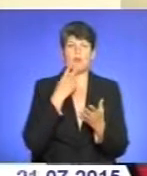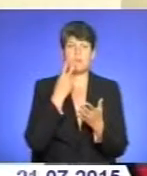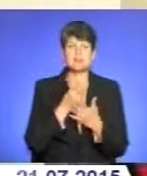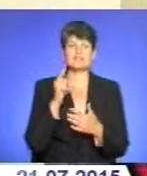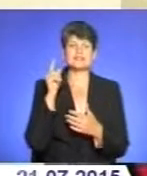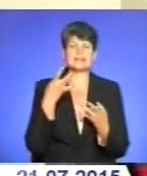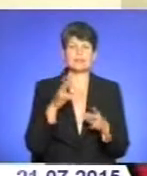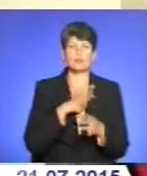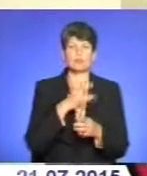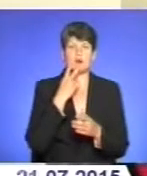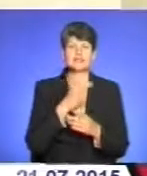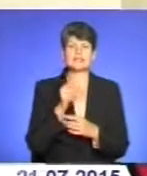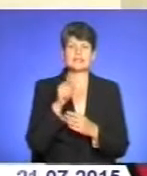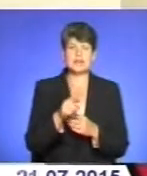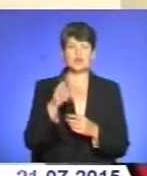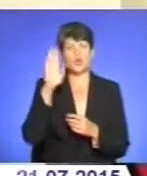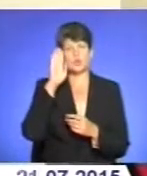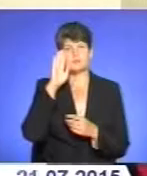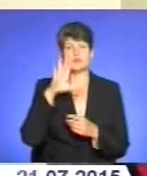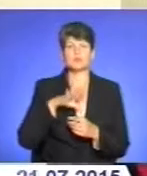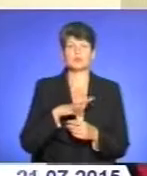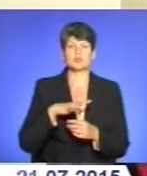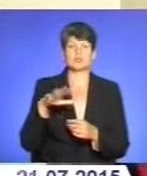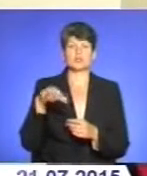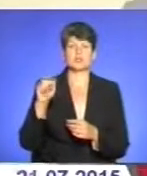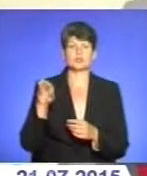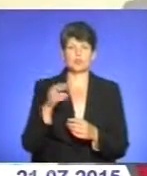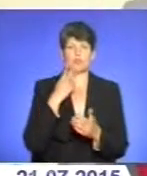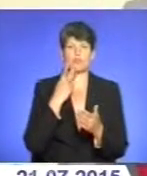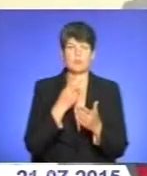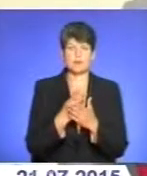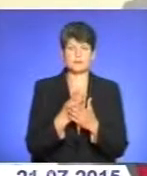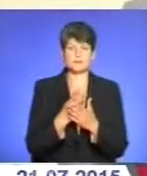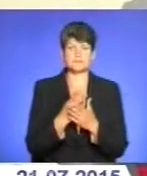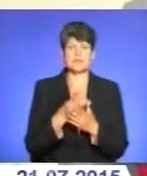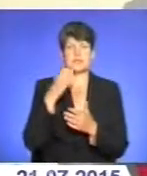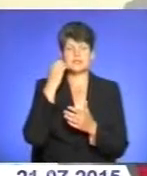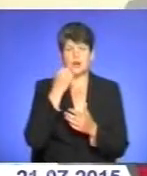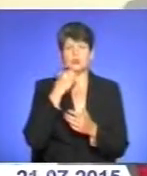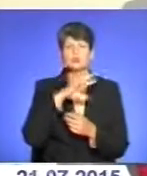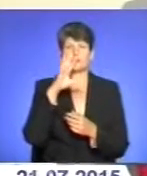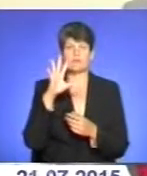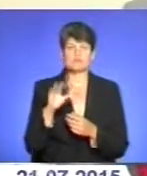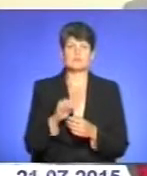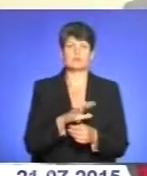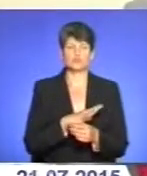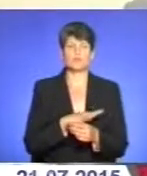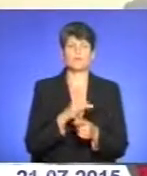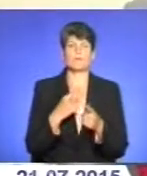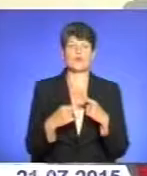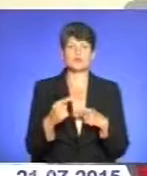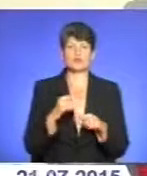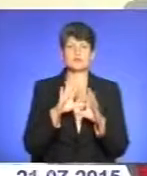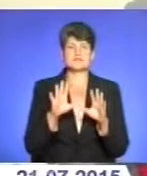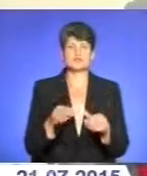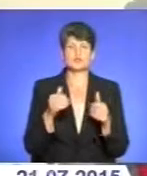котрі були там в зоні антитерористичної операції, побачили. Дякуємо, що це все відбулося, що всі повернулися, все добре. Від